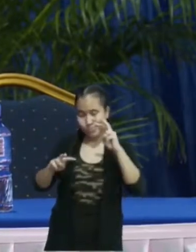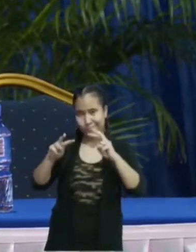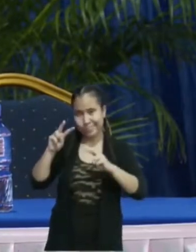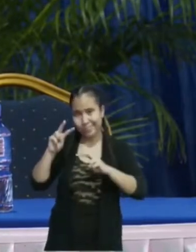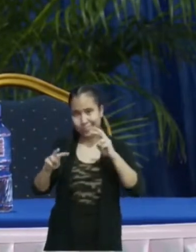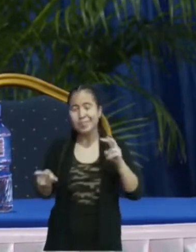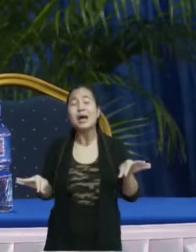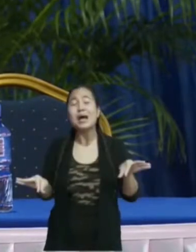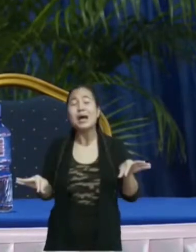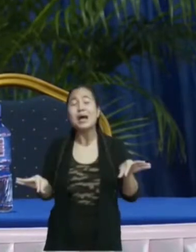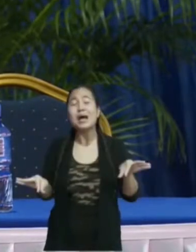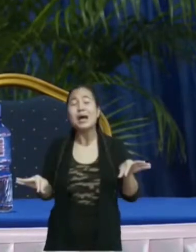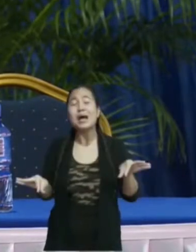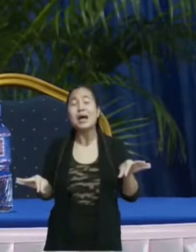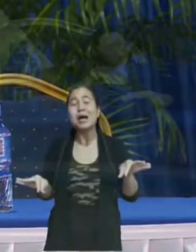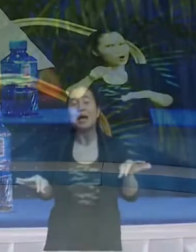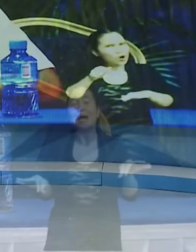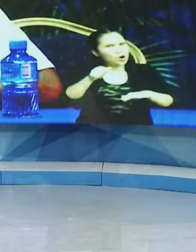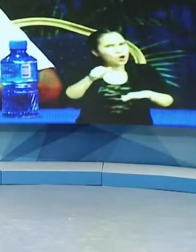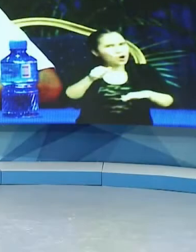heel belangrijk.